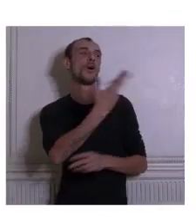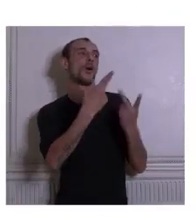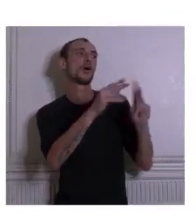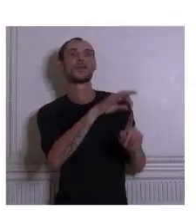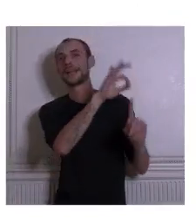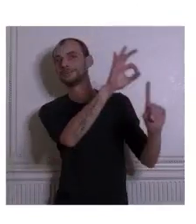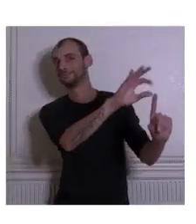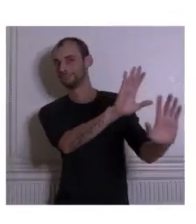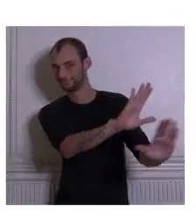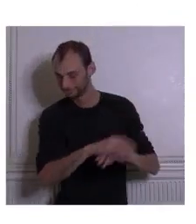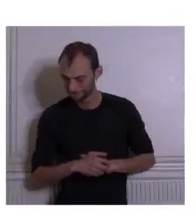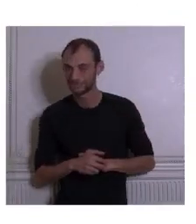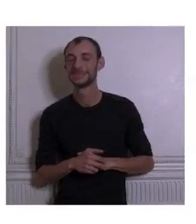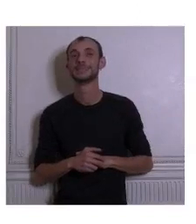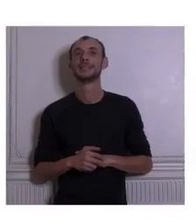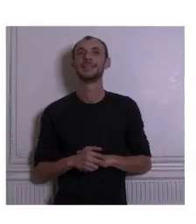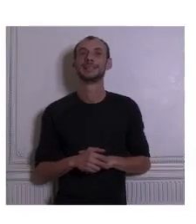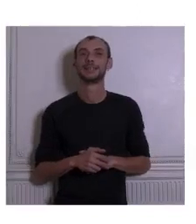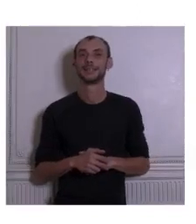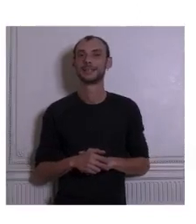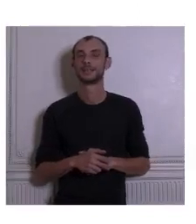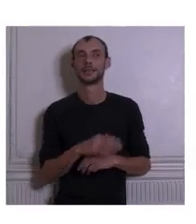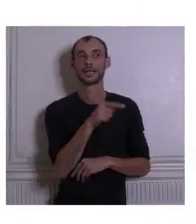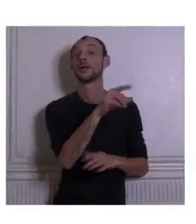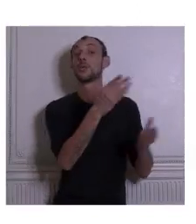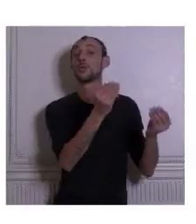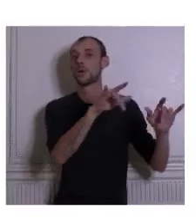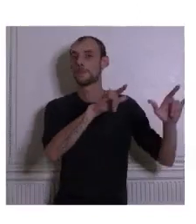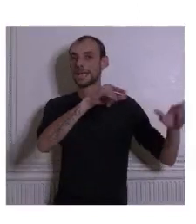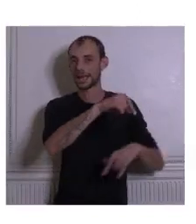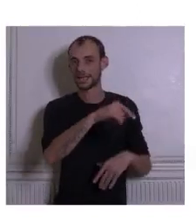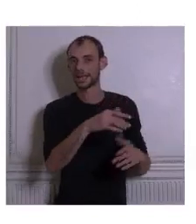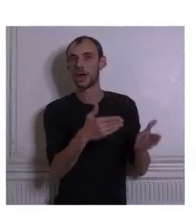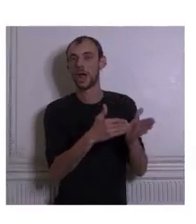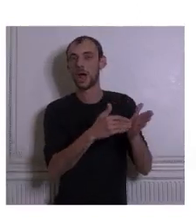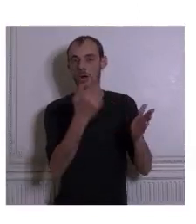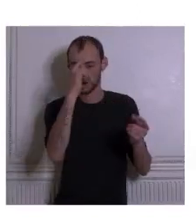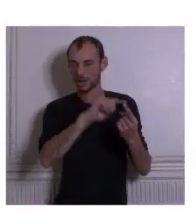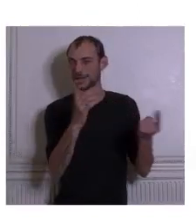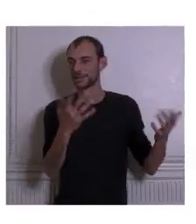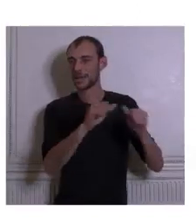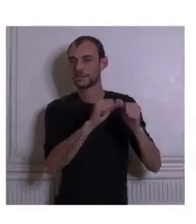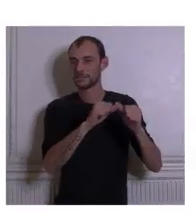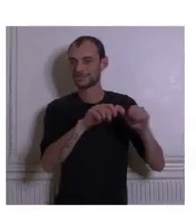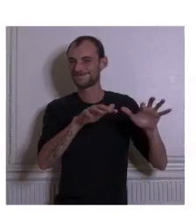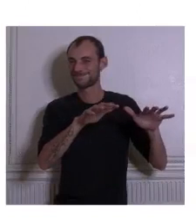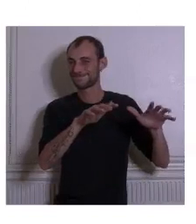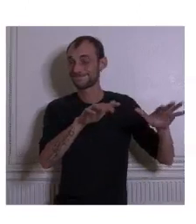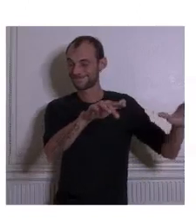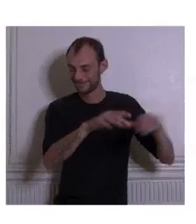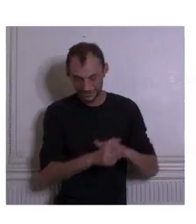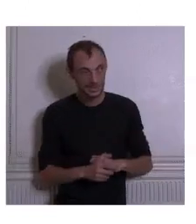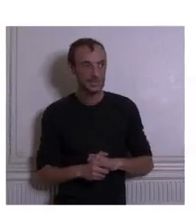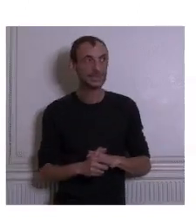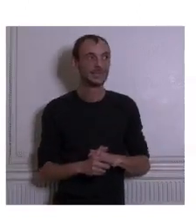exposer lors de cette présentation du besoin qu'aujourd'hui nous rencontrons. Donc pour le recrutement d'un technicien ou une